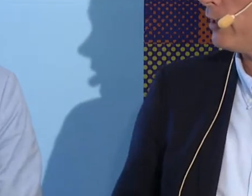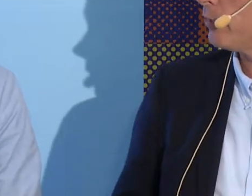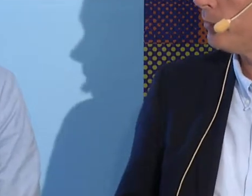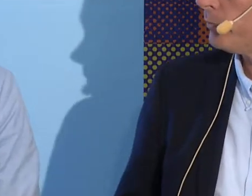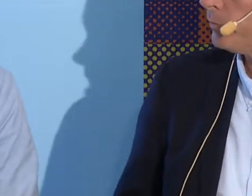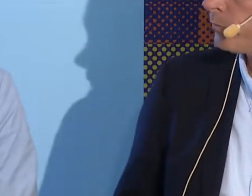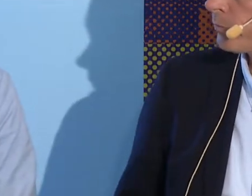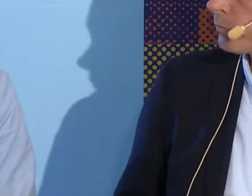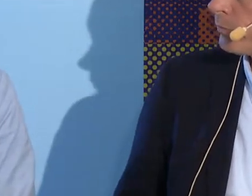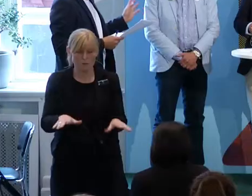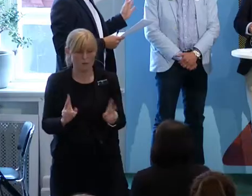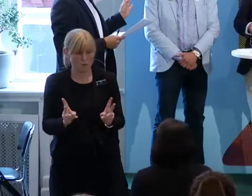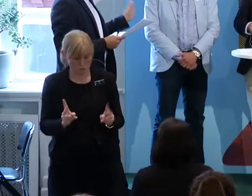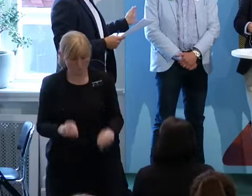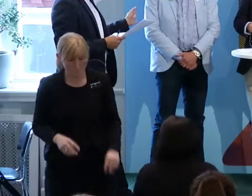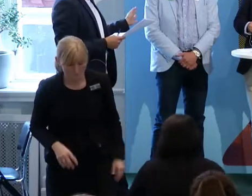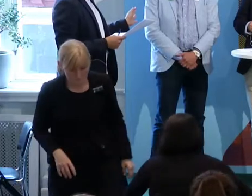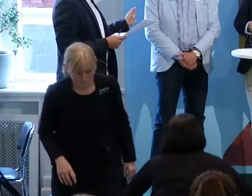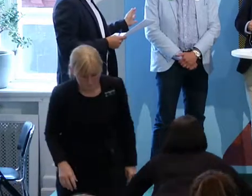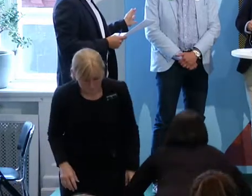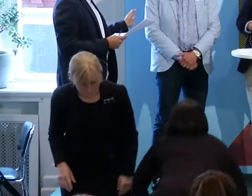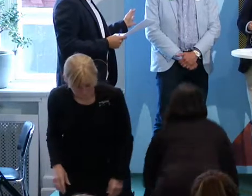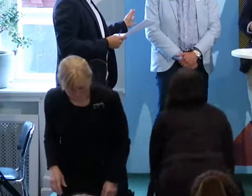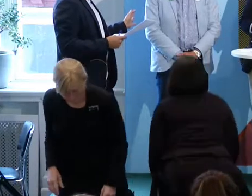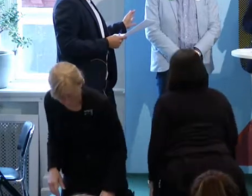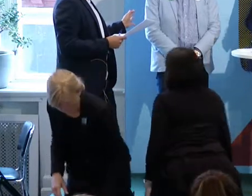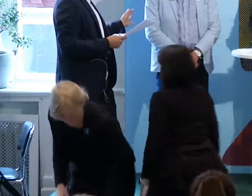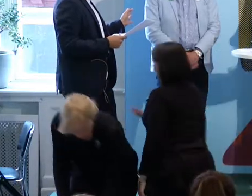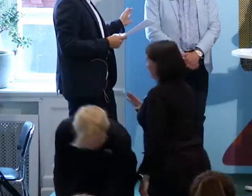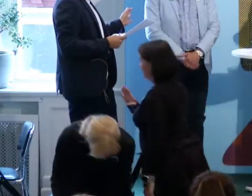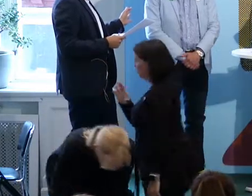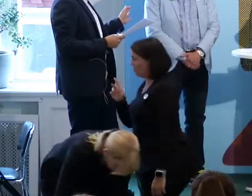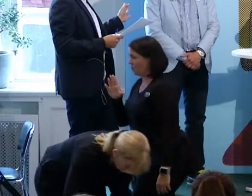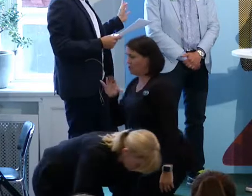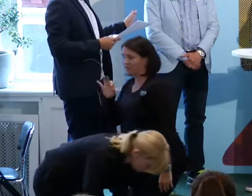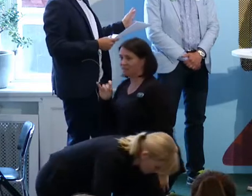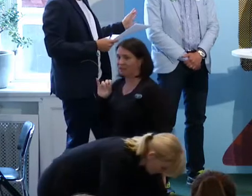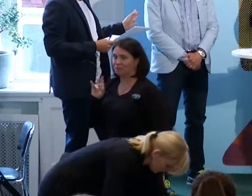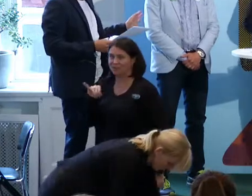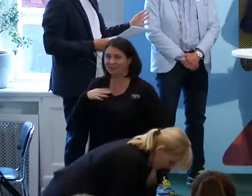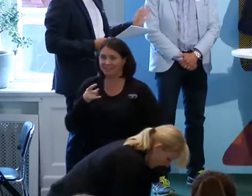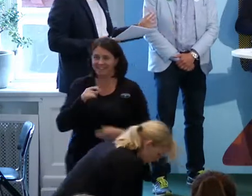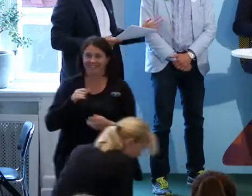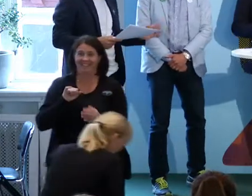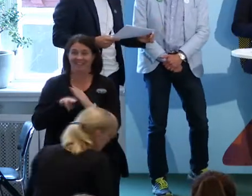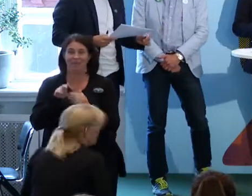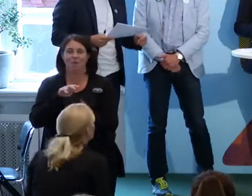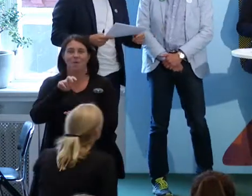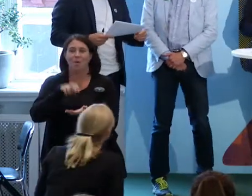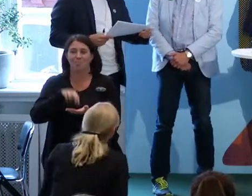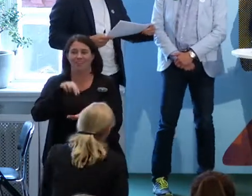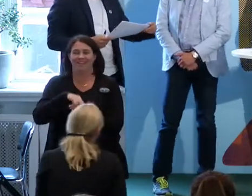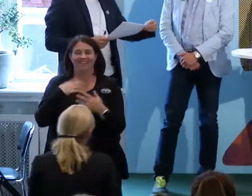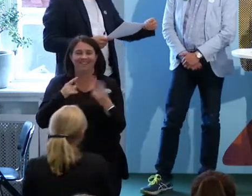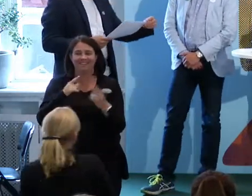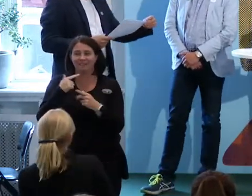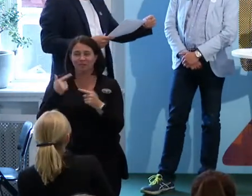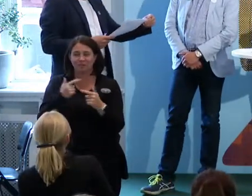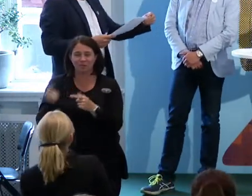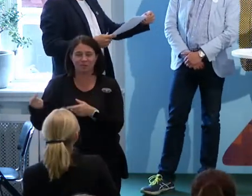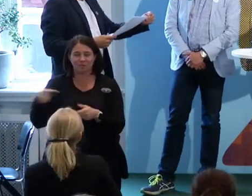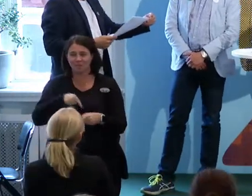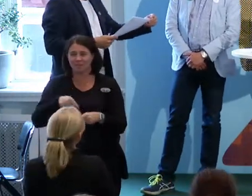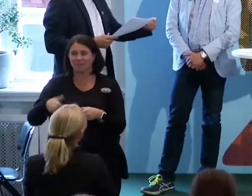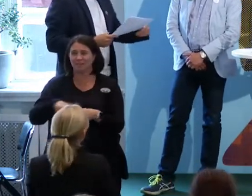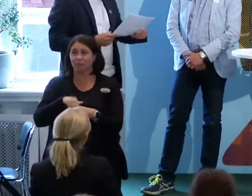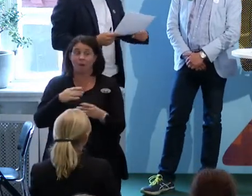och spridning. Ola Johansson, inhopparen. Luftlandsatt. Tack för att du kom när